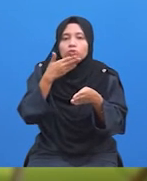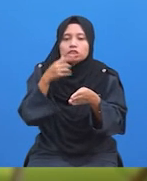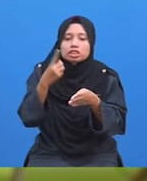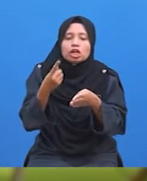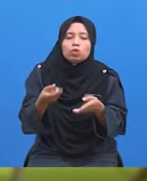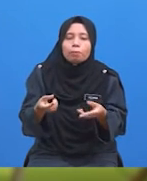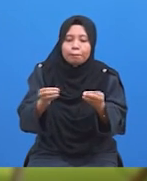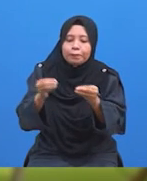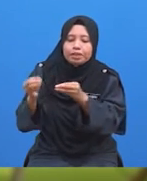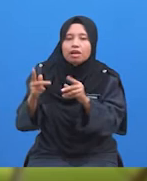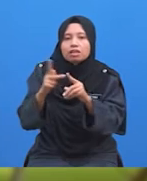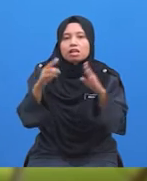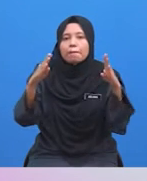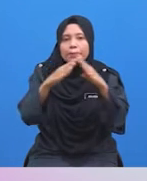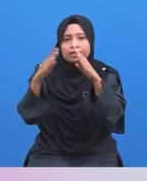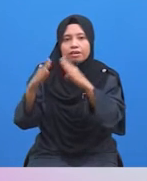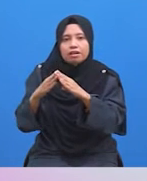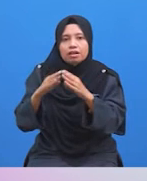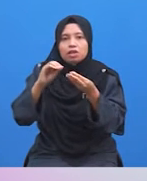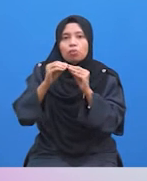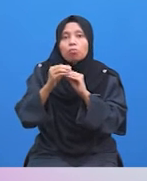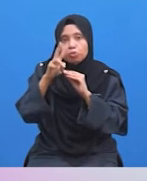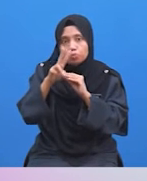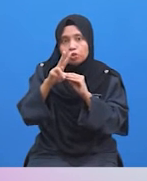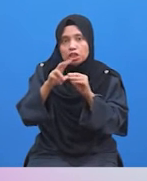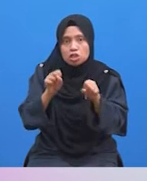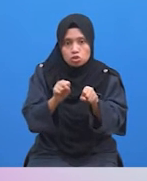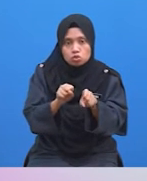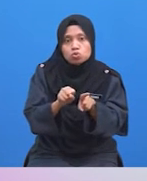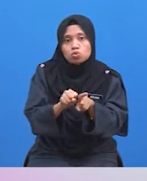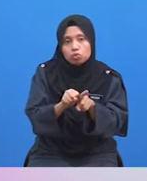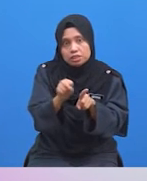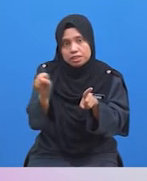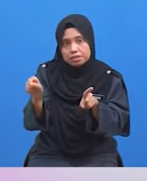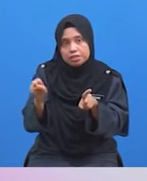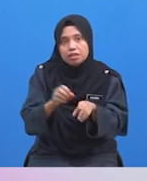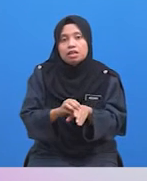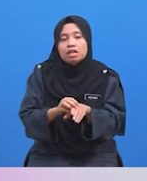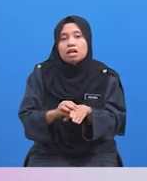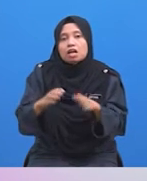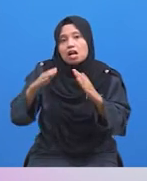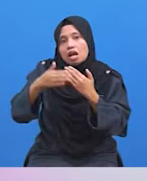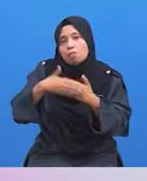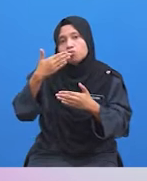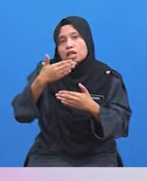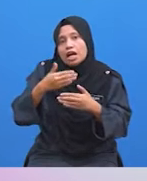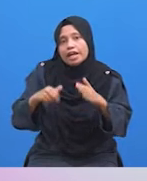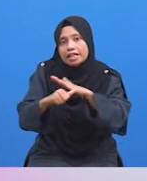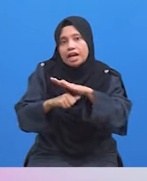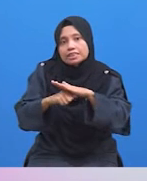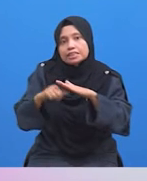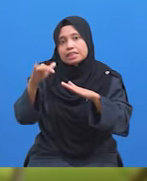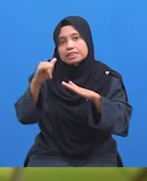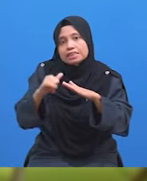Banda kedua faktor sosial kemudahan asas yang lengkap di